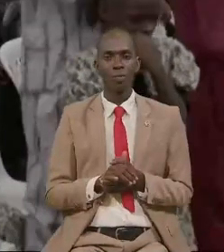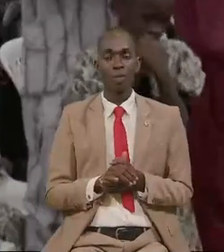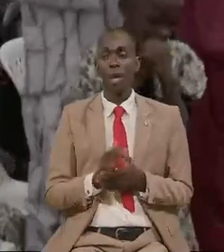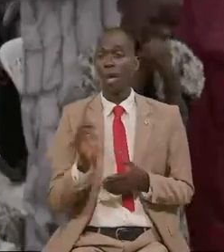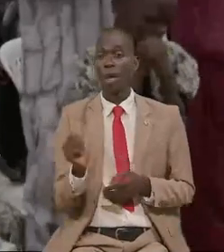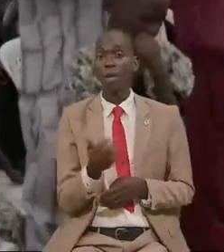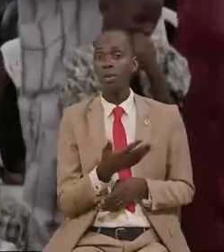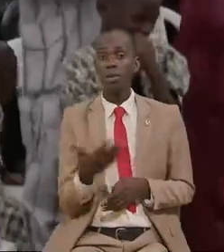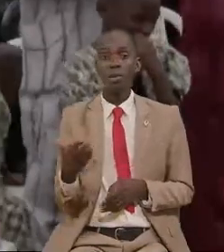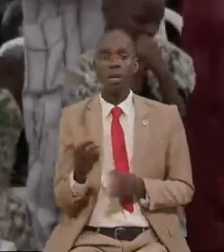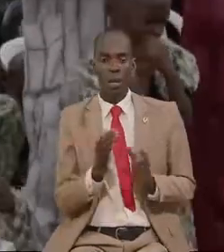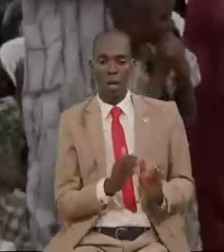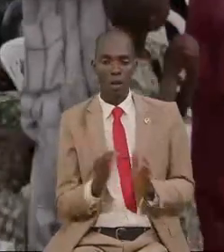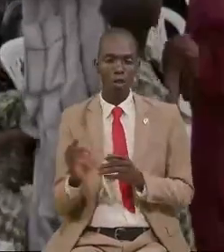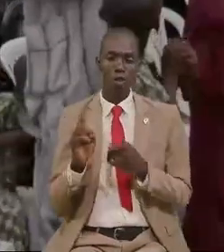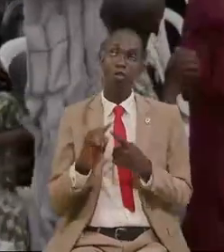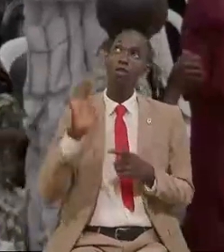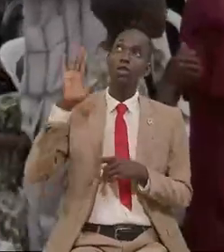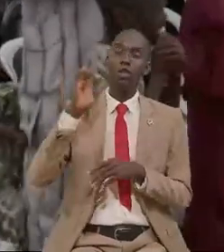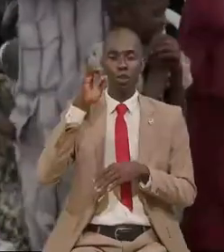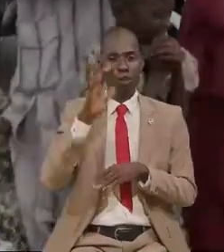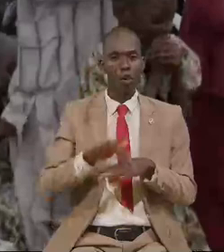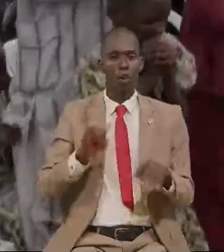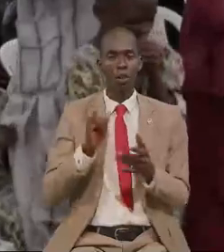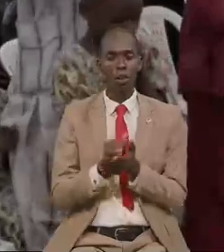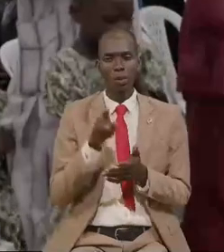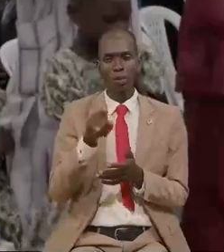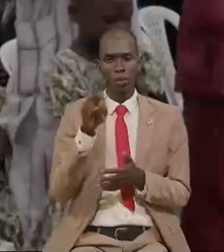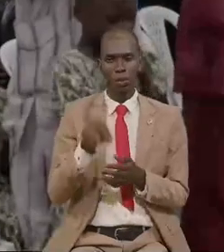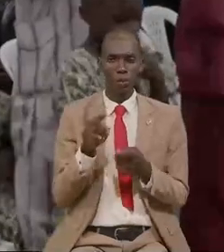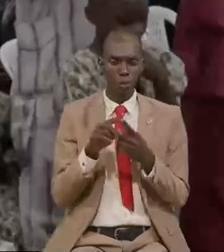Est-ce qu'il y a quelque chose selon son appel que tu veux observer?